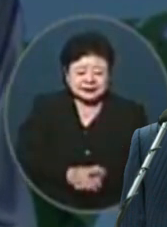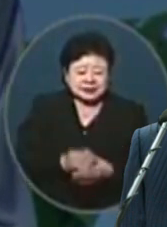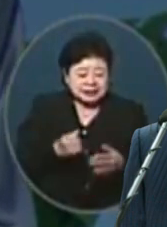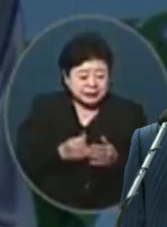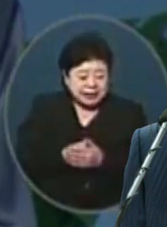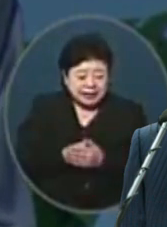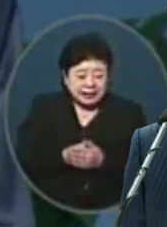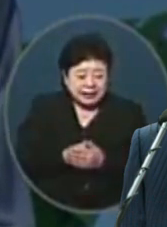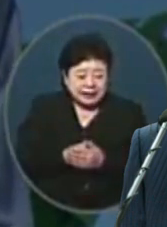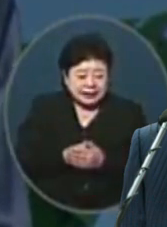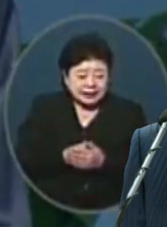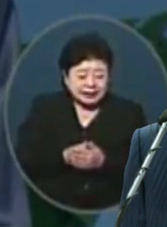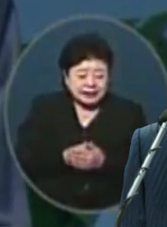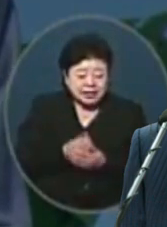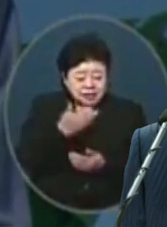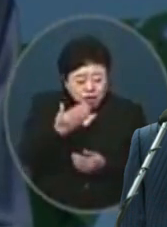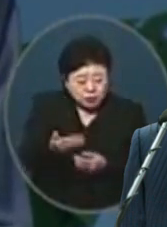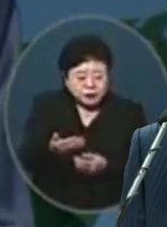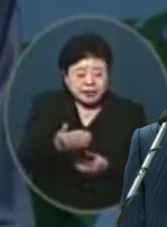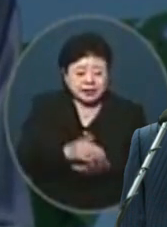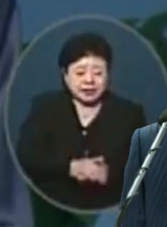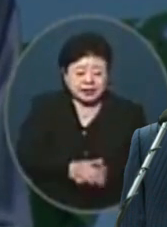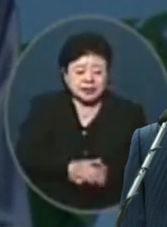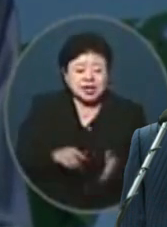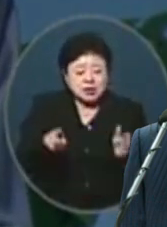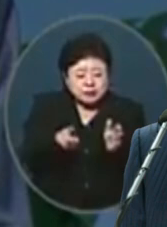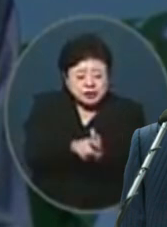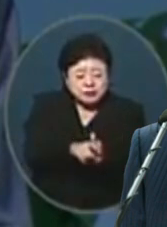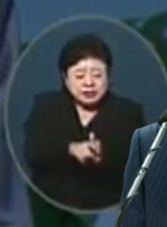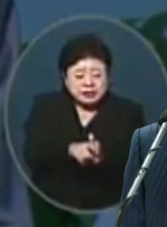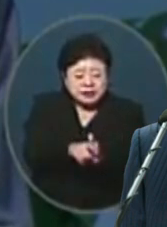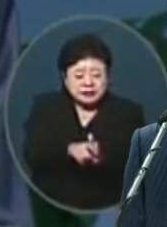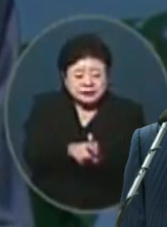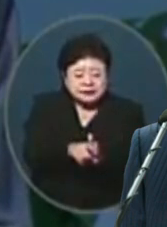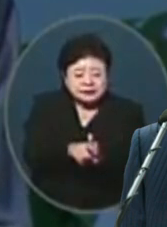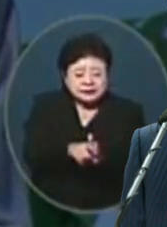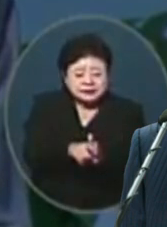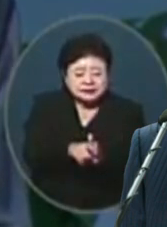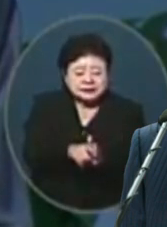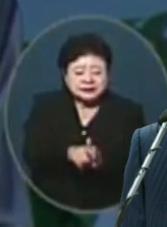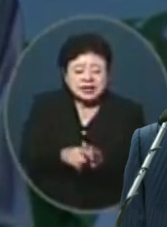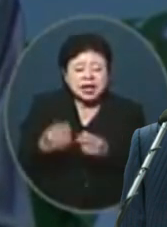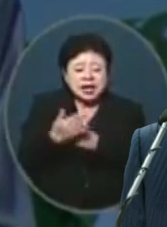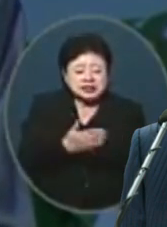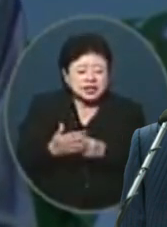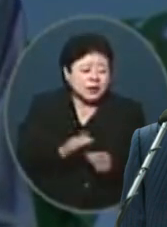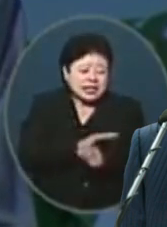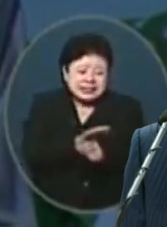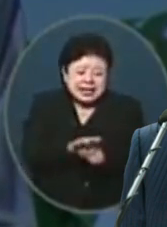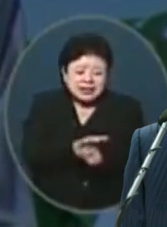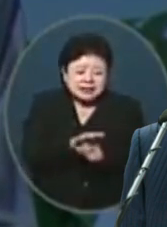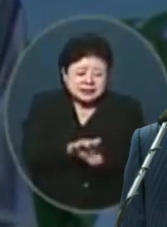그러므로 여러분이 믿음으로 이 은혜와 사랑을